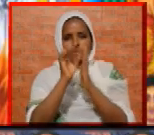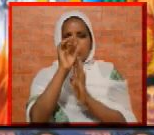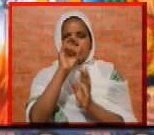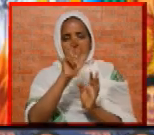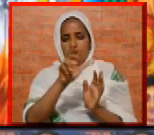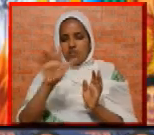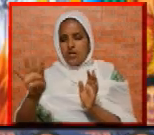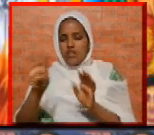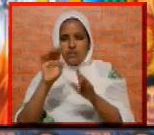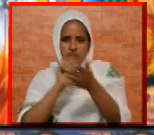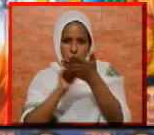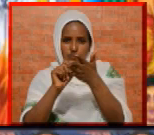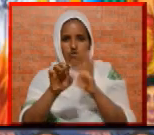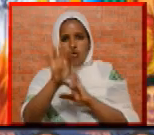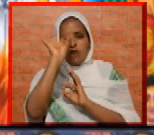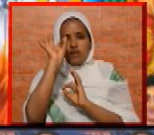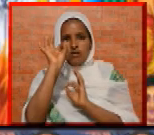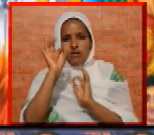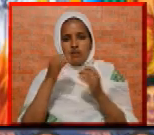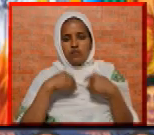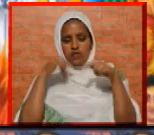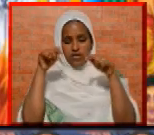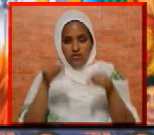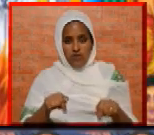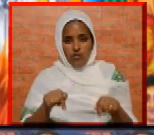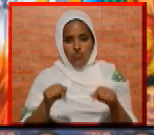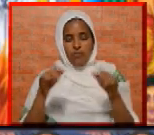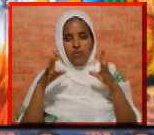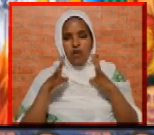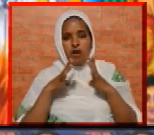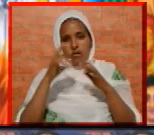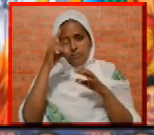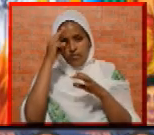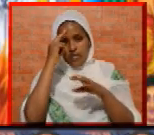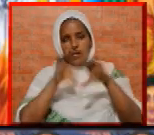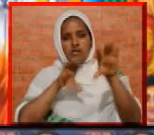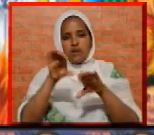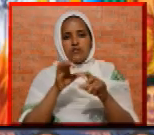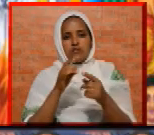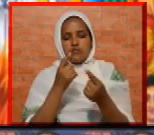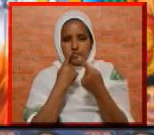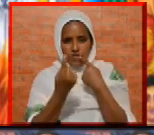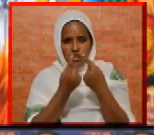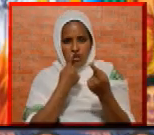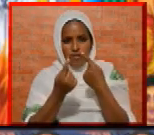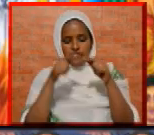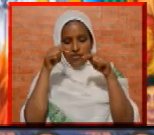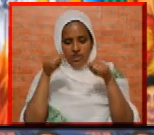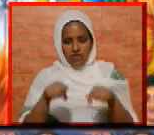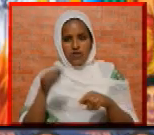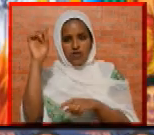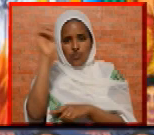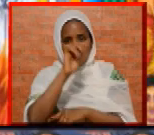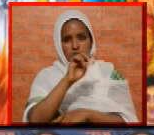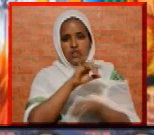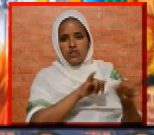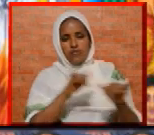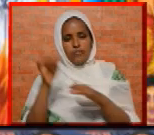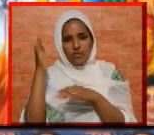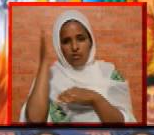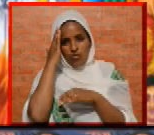ከቁጥር 34 ተጽፎ እናገኛለን። የዛሬውን ባላስ መልክቶ ነው ምን እንነጋገረው። በዛሬው